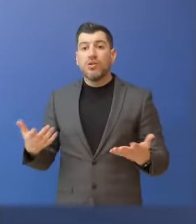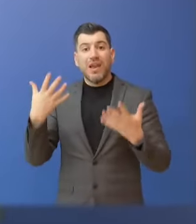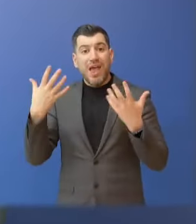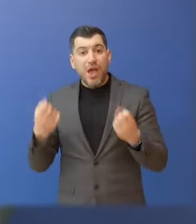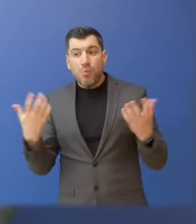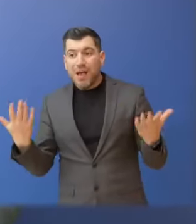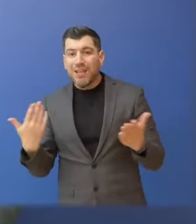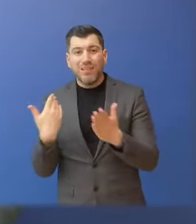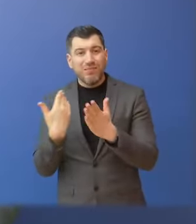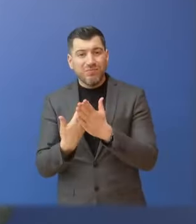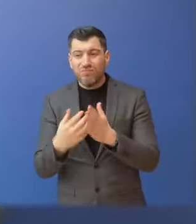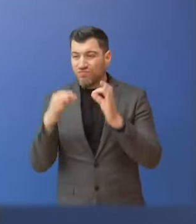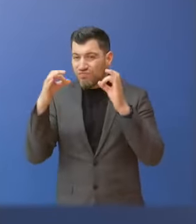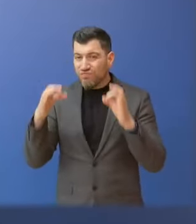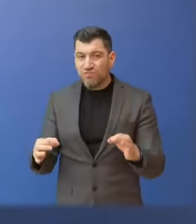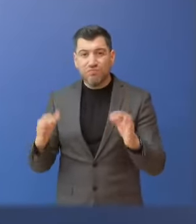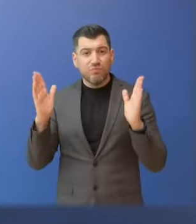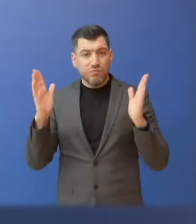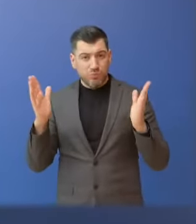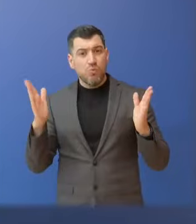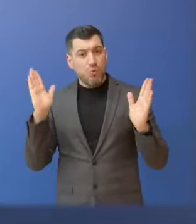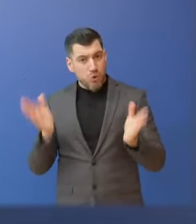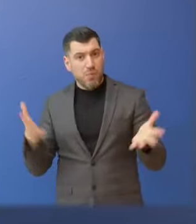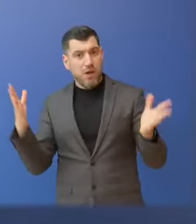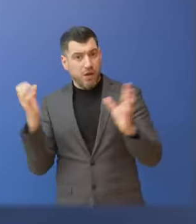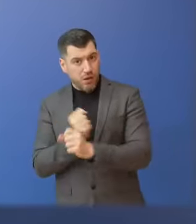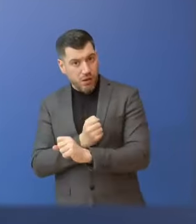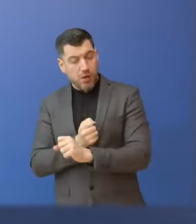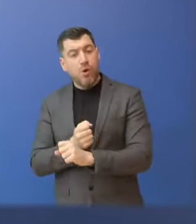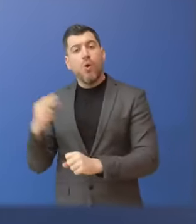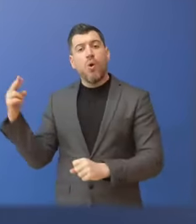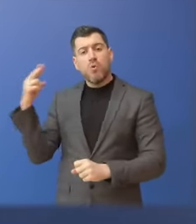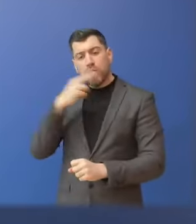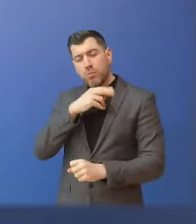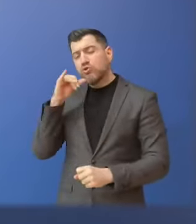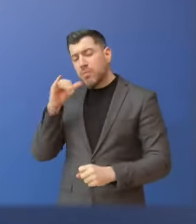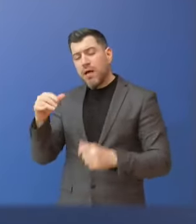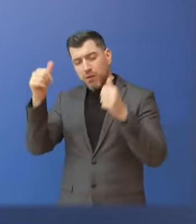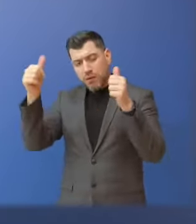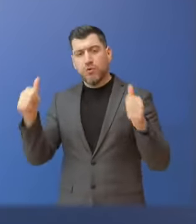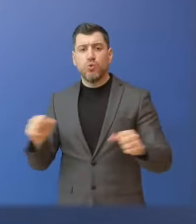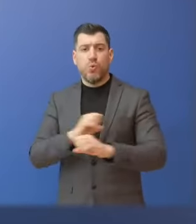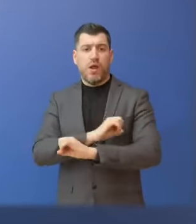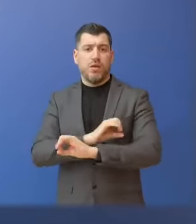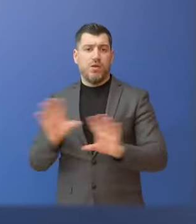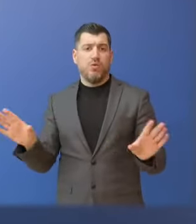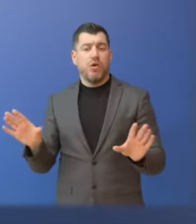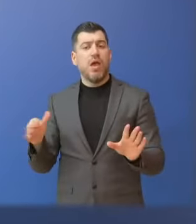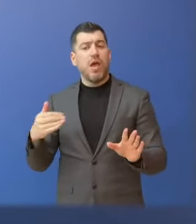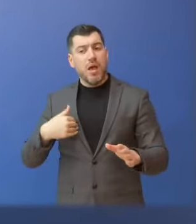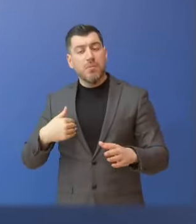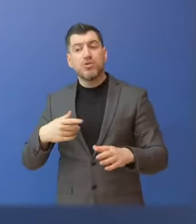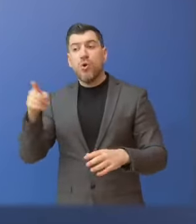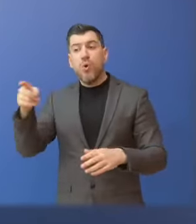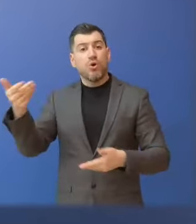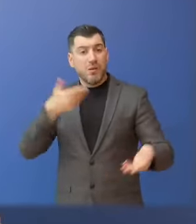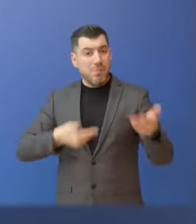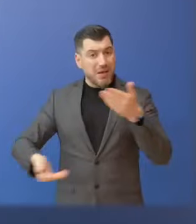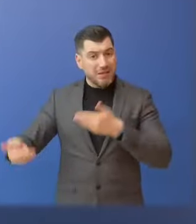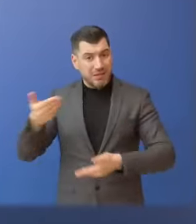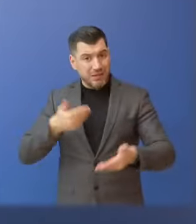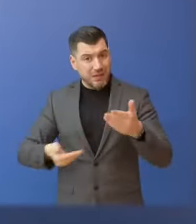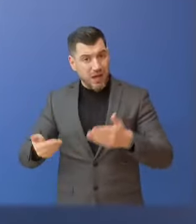περισσότερο από αυτό που μπορούμε σίγουρα να κάνουμε σίγουρα αυτά που λέμε τα κάνουμε πράξη και κάποιες φορές και περισσότερα άρα οτιδήποτε